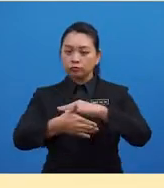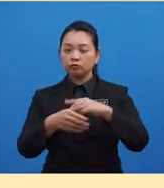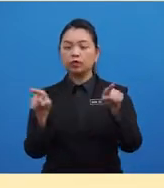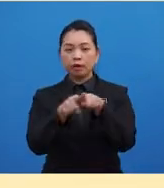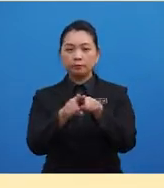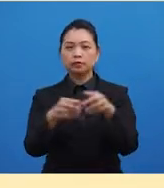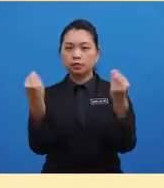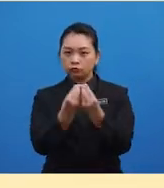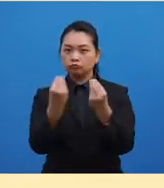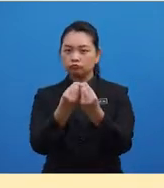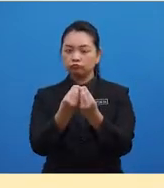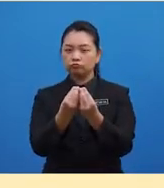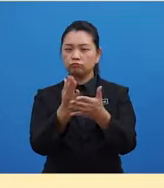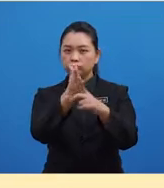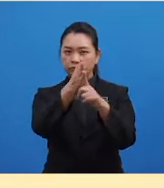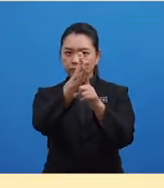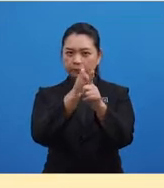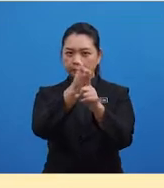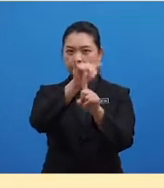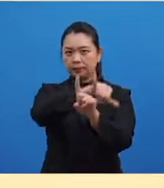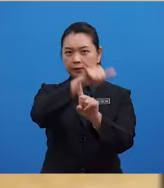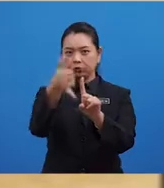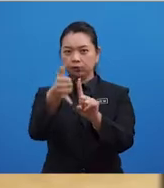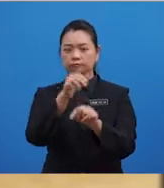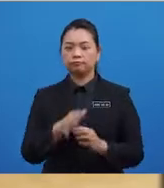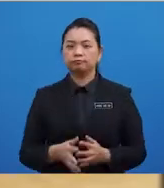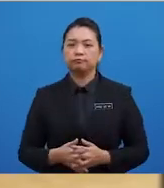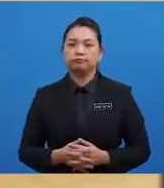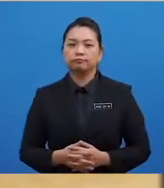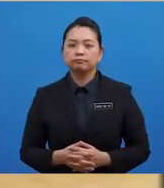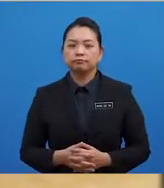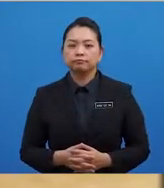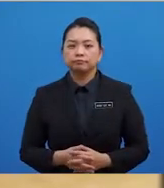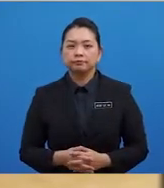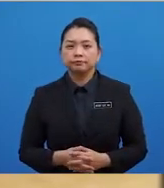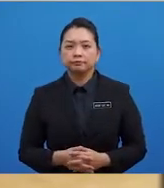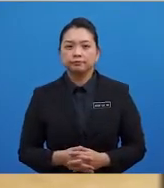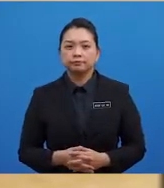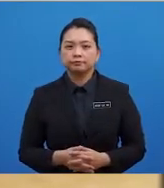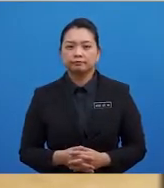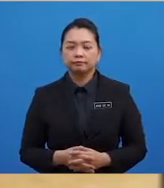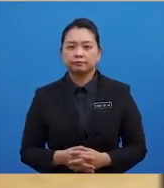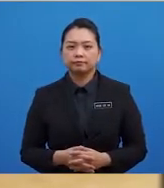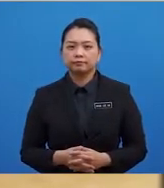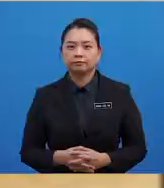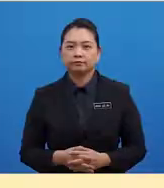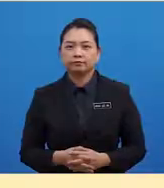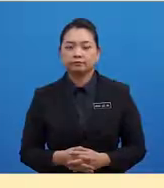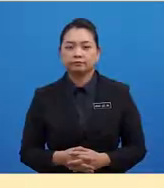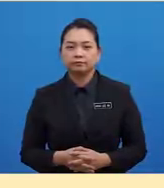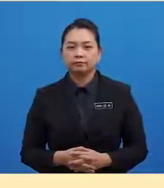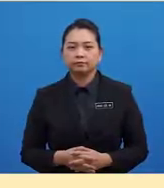simetri iaitu sebanyak tiga paksi simetri. Murid-murid, mari kita lihat pula poligon-poligon yang